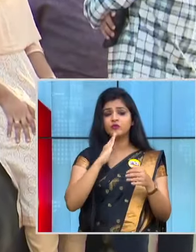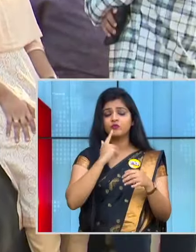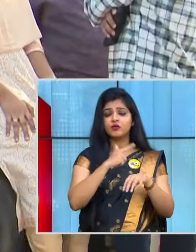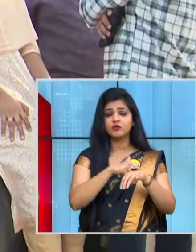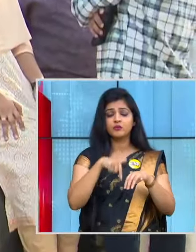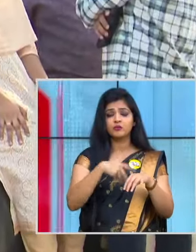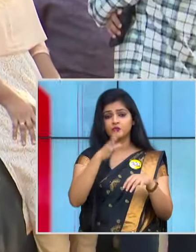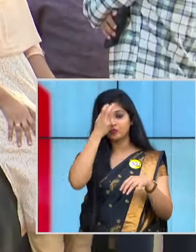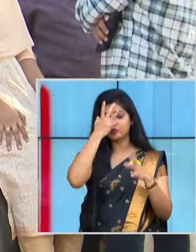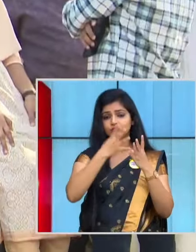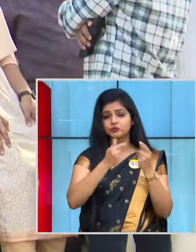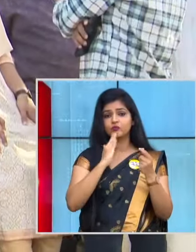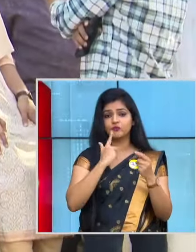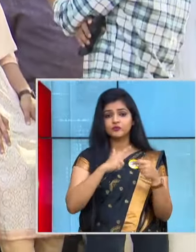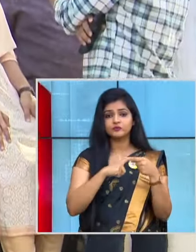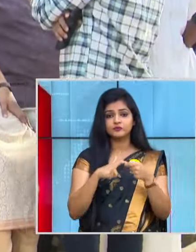പ്രശ്നത്തിനൊരു പരിഹാരം ഉണ്ടാകും സലീം?